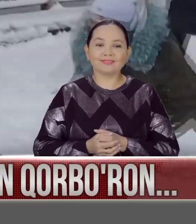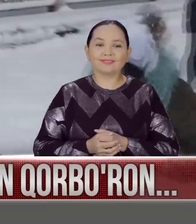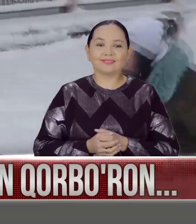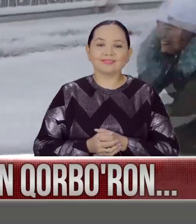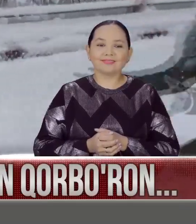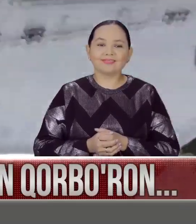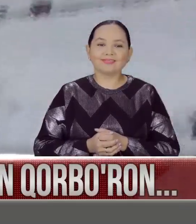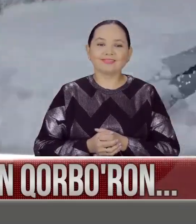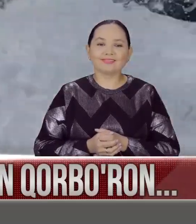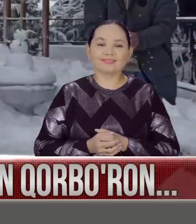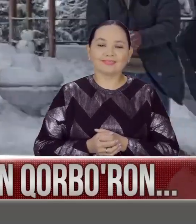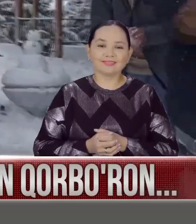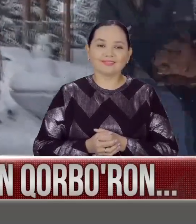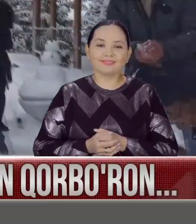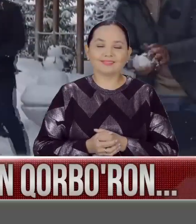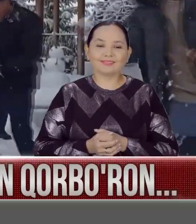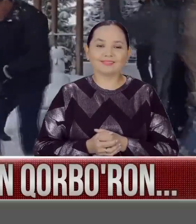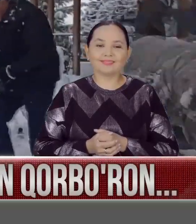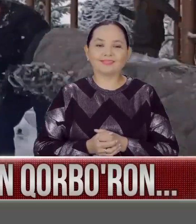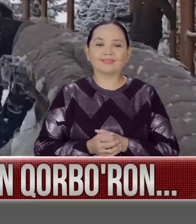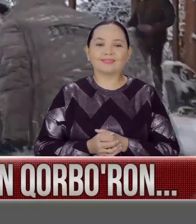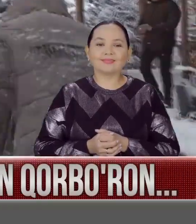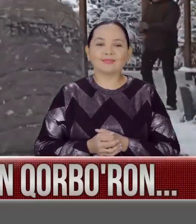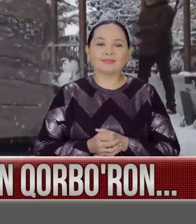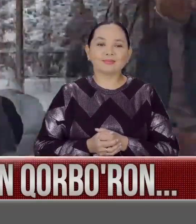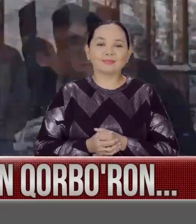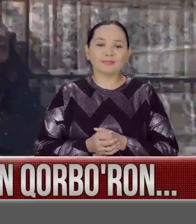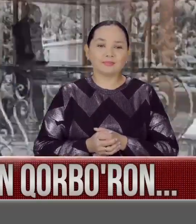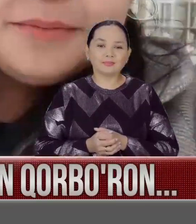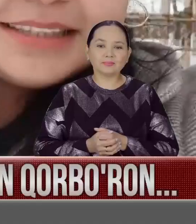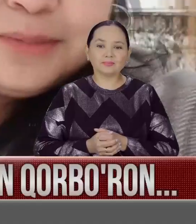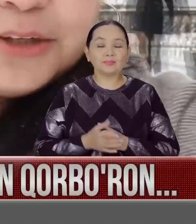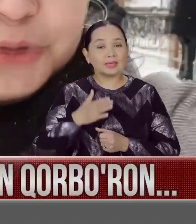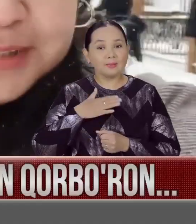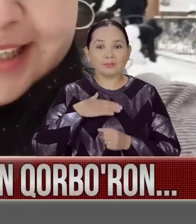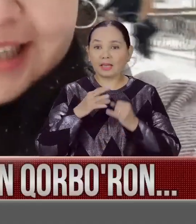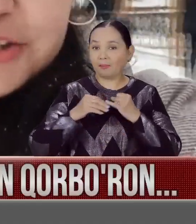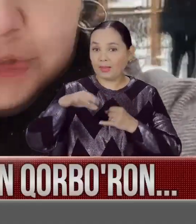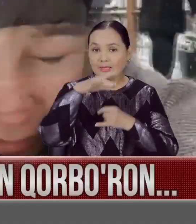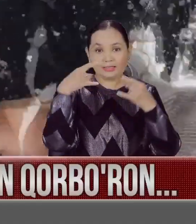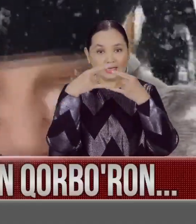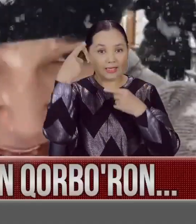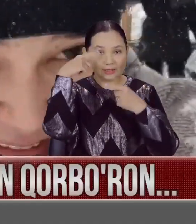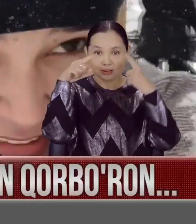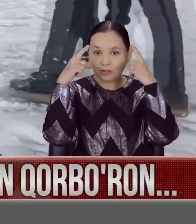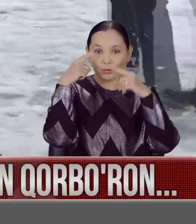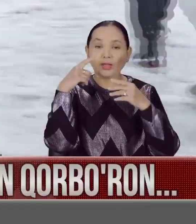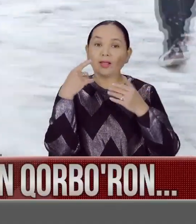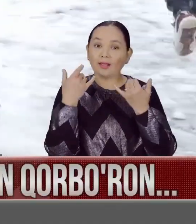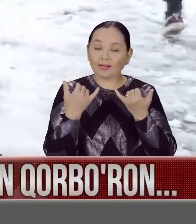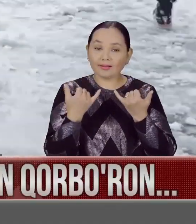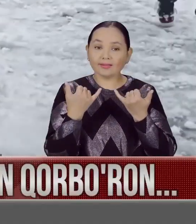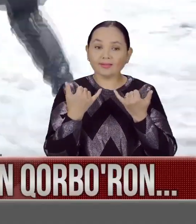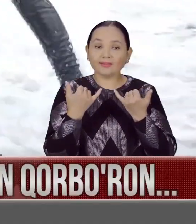kelaqa. Tor, nima bo'ldi? Keldim men. Bizning mening yurtim telekanal ijodkorlarida esa